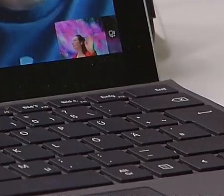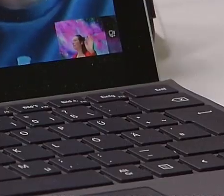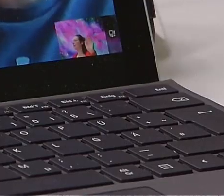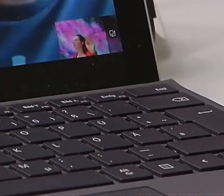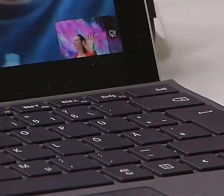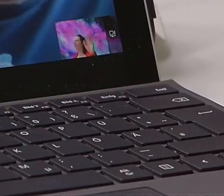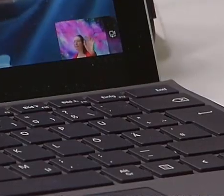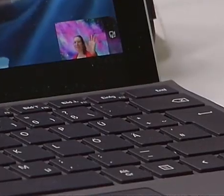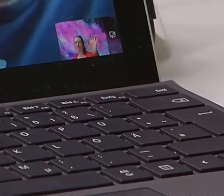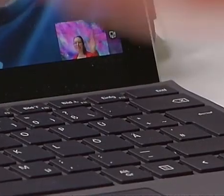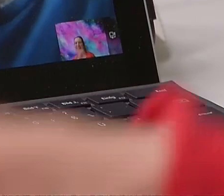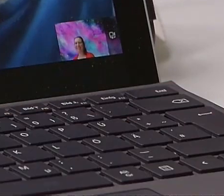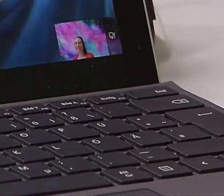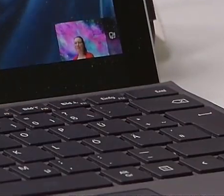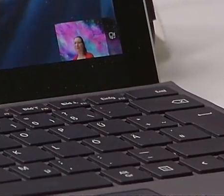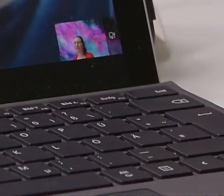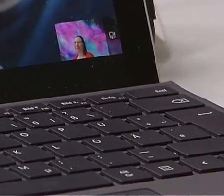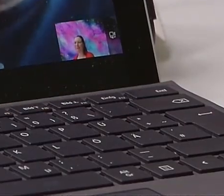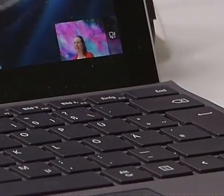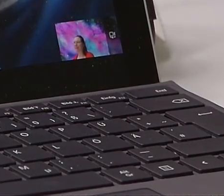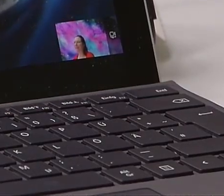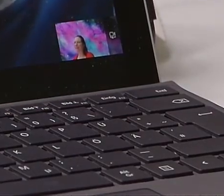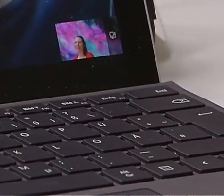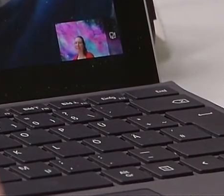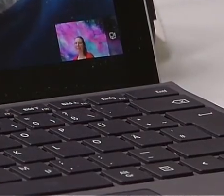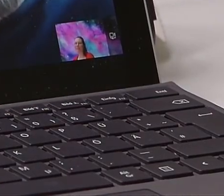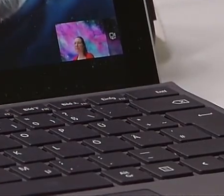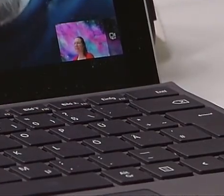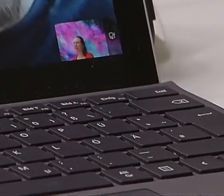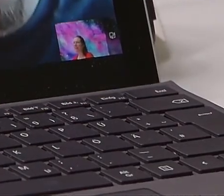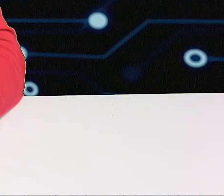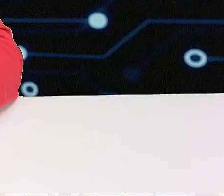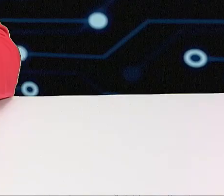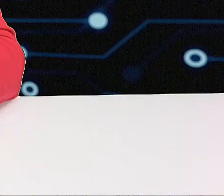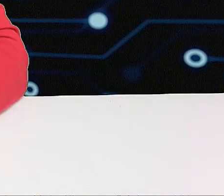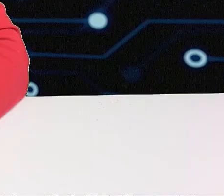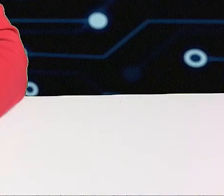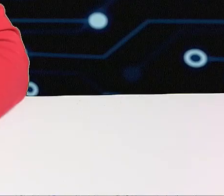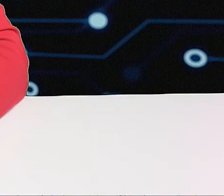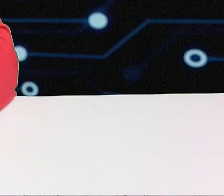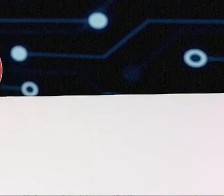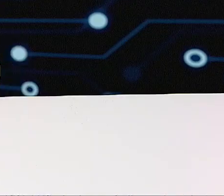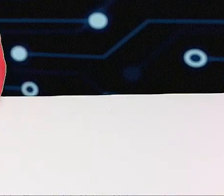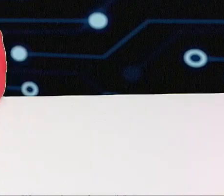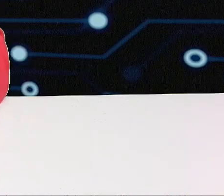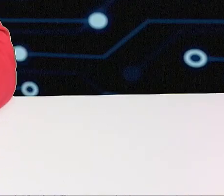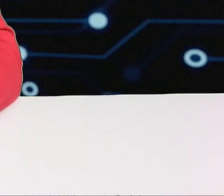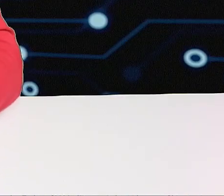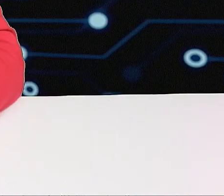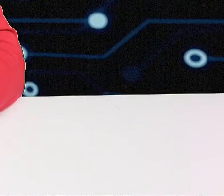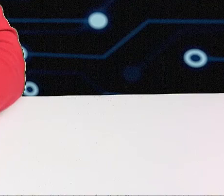Der Peter kann die noch mal einmal winken lassen. Genau, wunderbar. Danke, dass ihr mit da wart. Danke, dass ihr